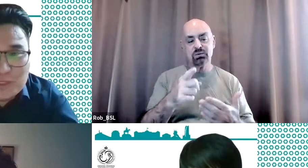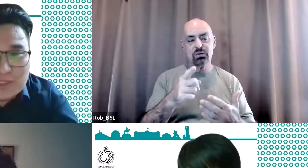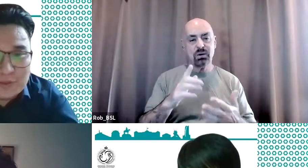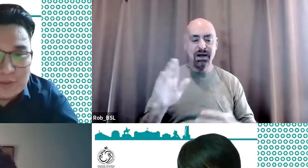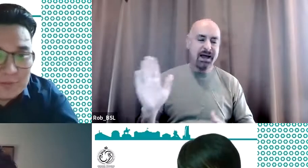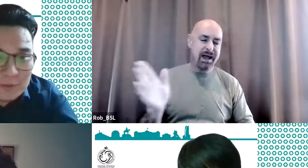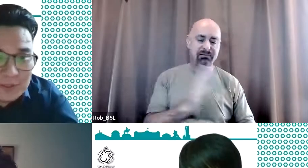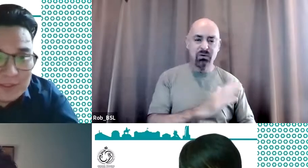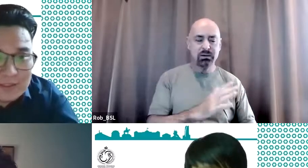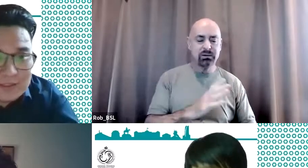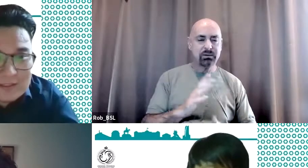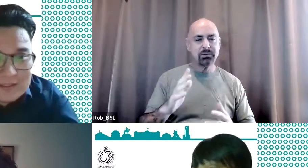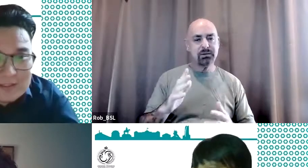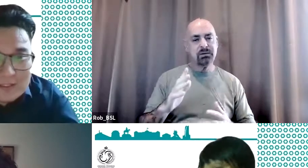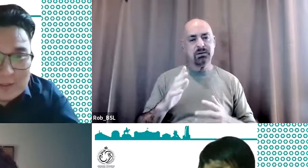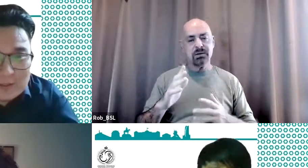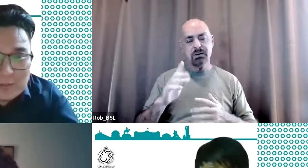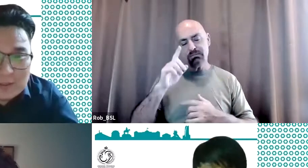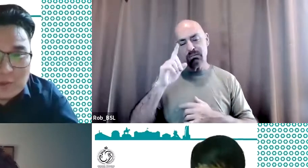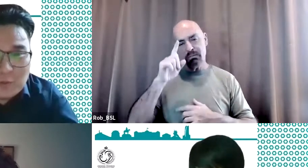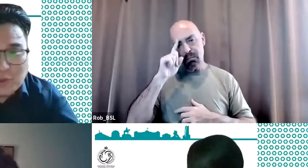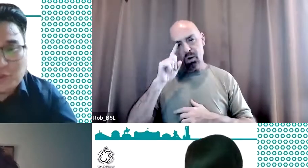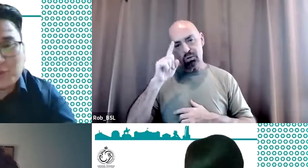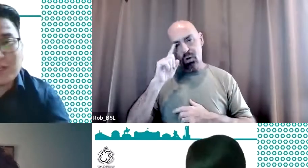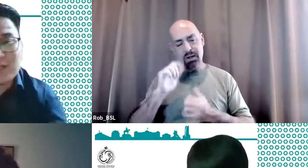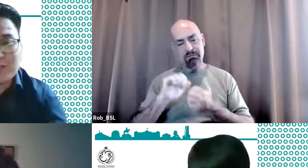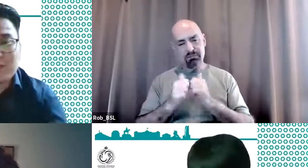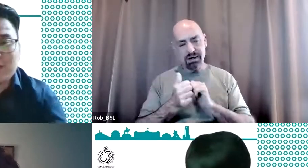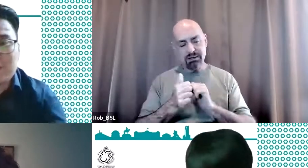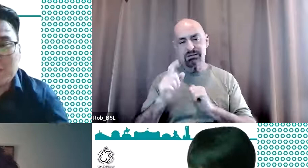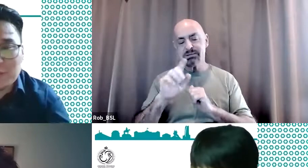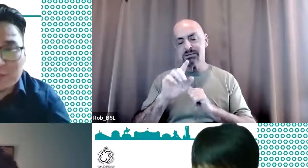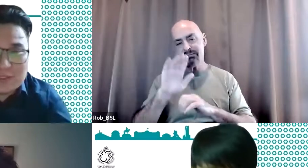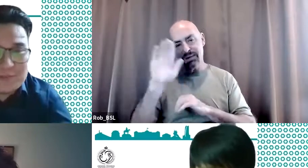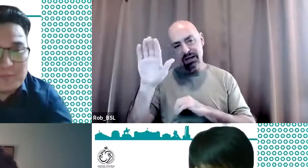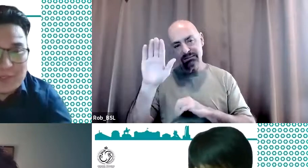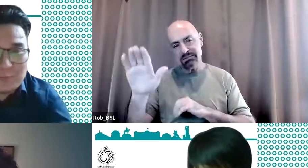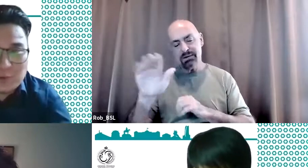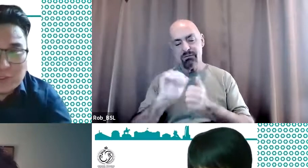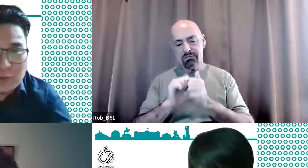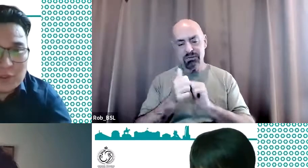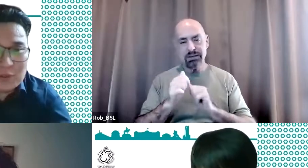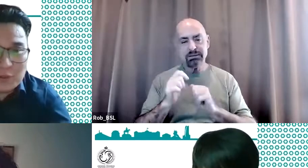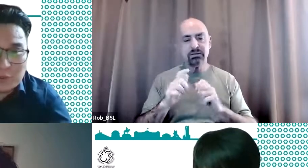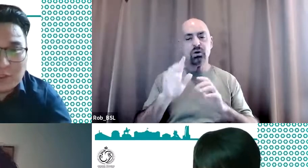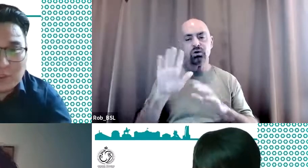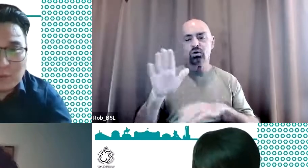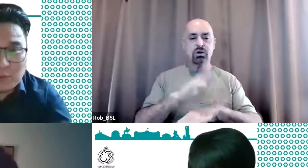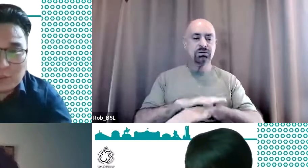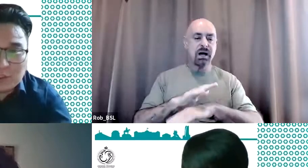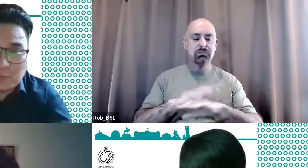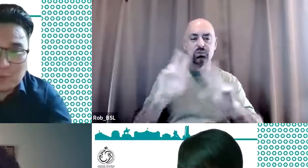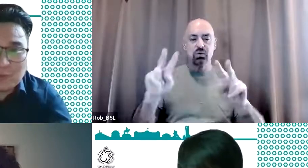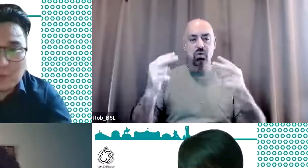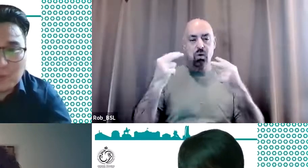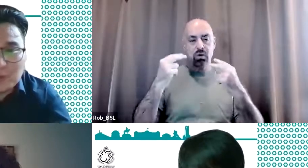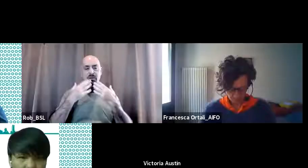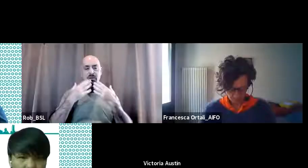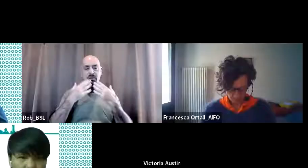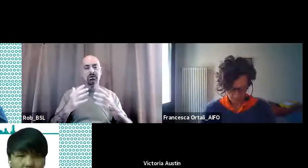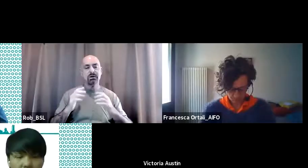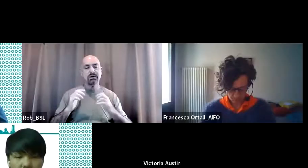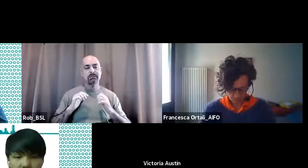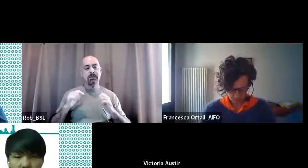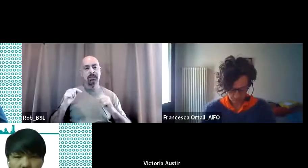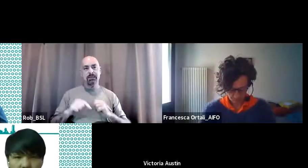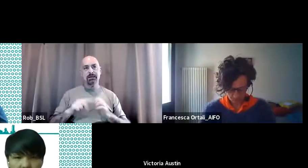оролцож байгаа хүмүүст тийм мэдээ өгье. За энэ удаа бид томоохон судалгааны ажилд хамтран оролцож хамруулсан хот төлөвлөлт нийгмийн бодлогыг бий болгох